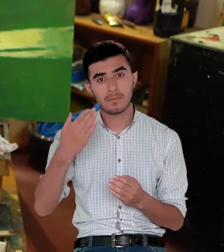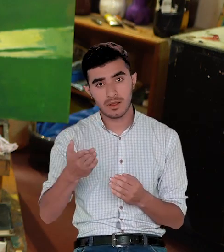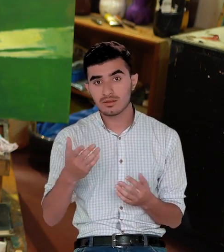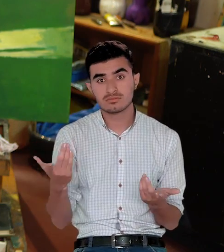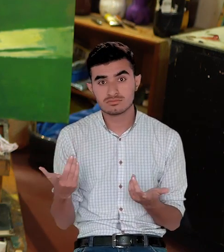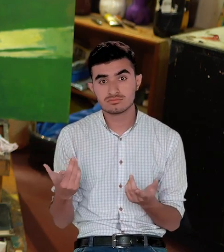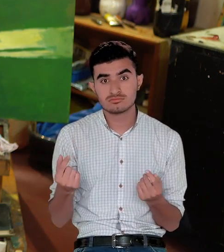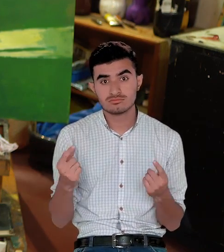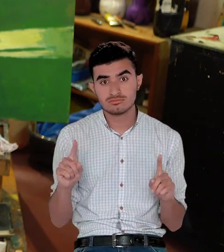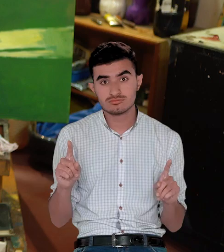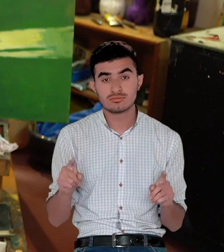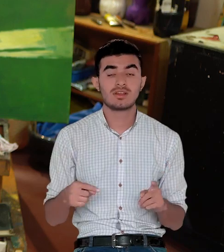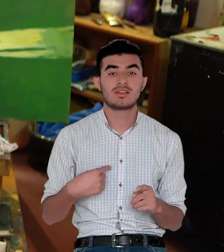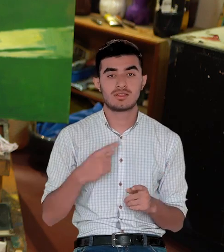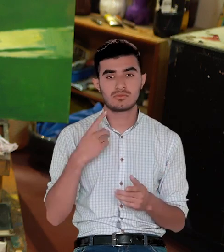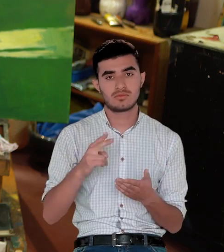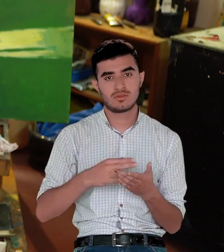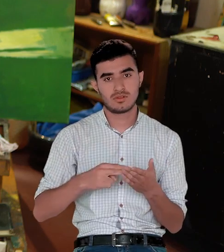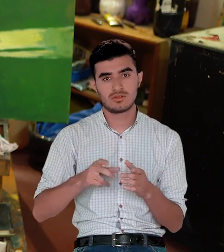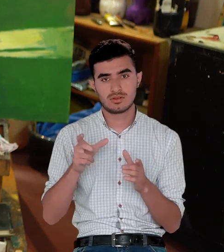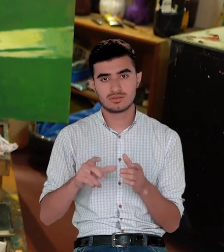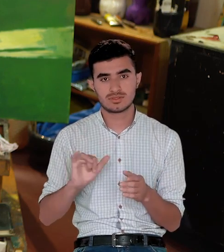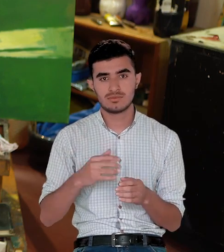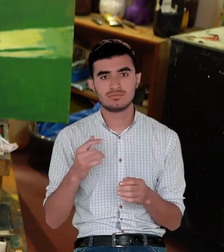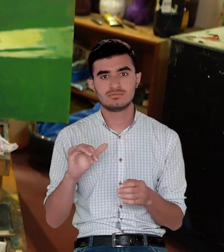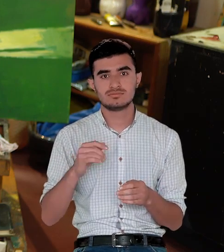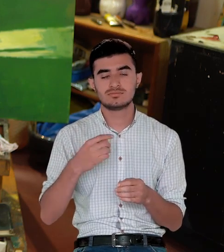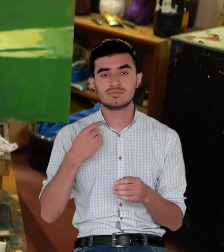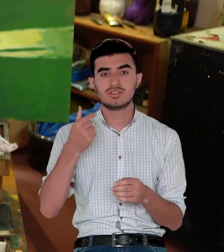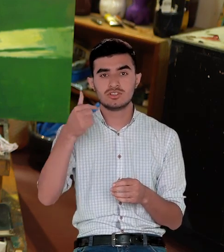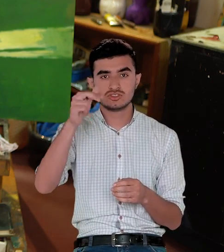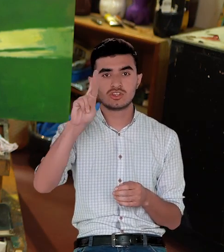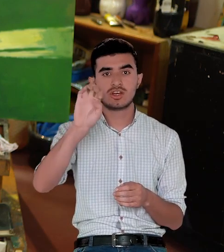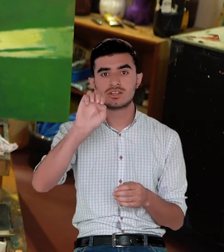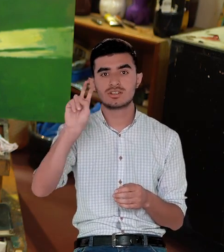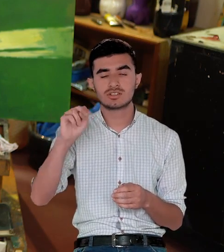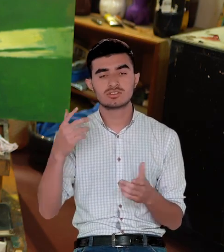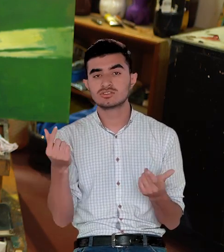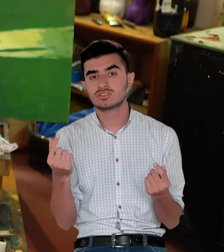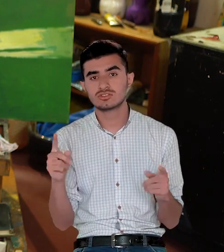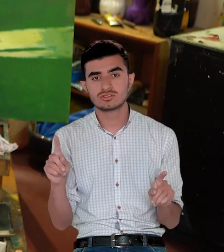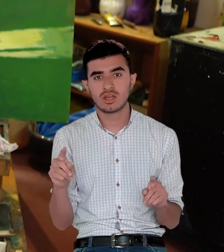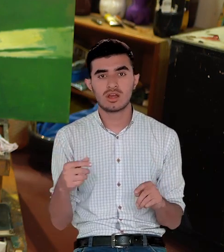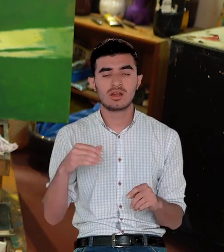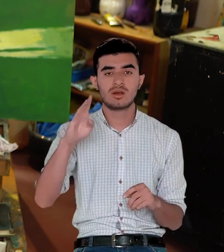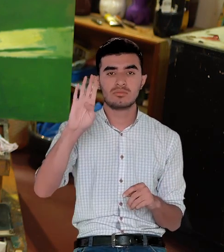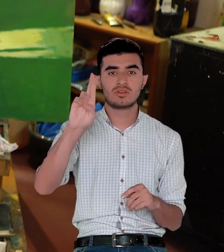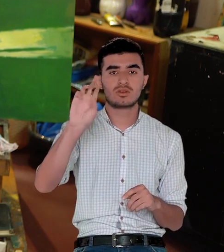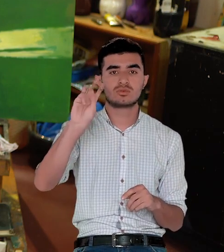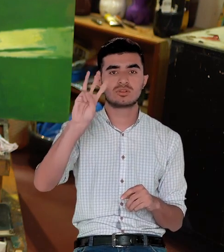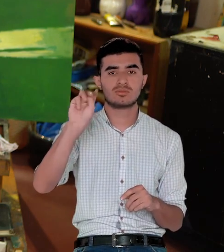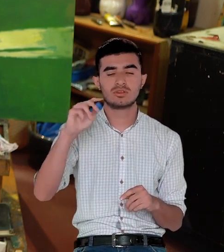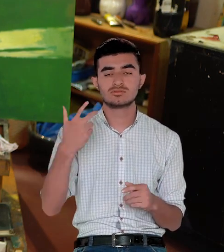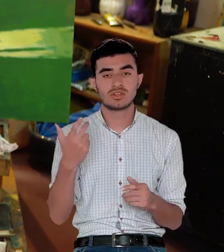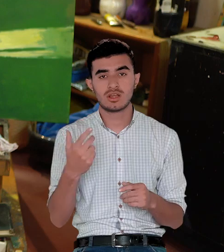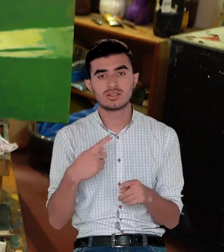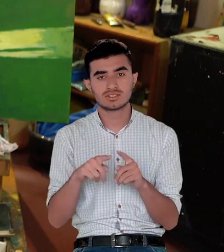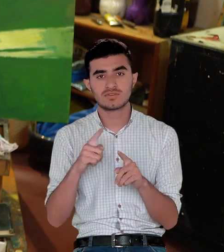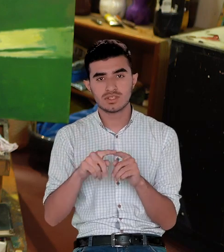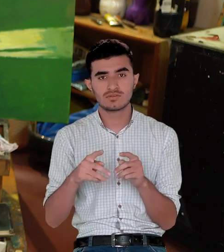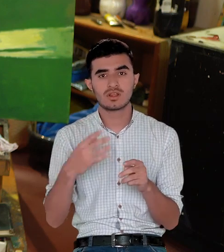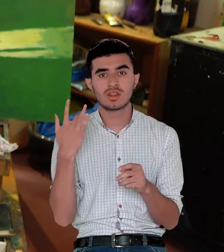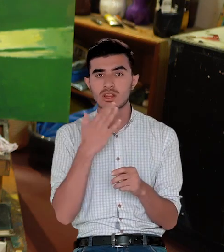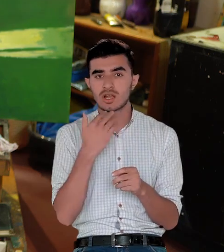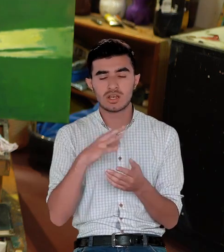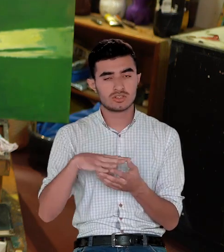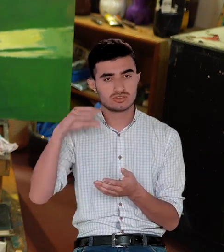کلرز کا پتہ چلا. جب کلرز کیا ہوتا ہے تو پھر مجھے جو ہے وہ گرین کیا